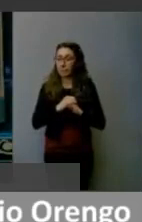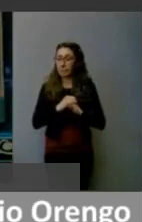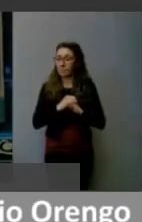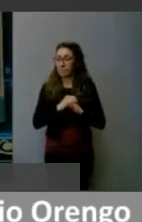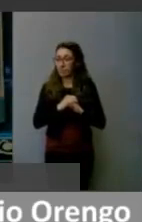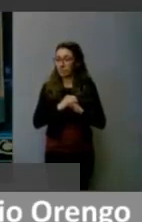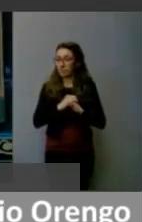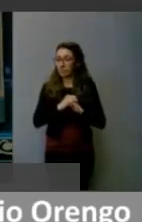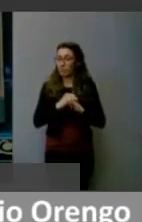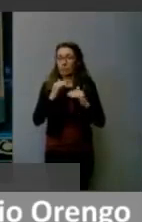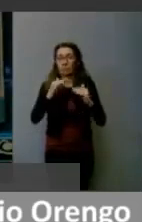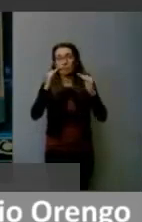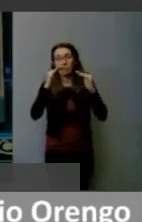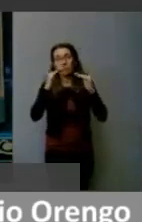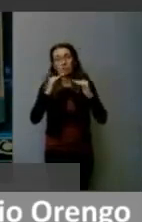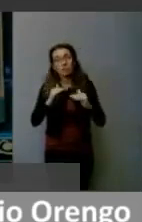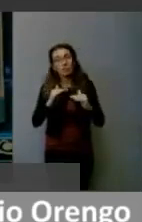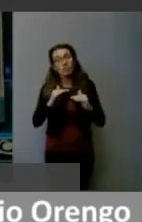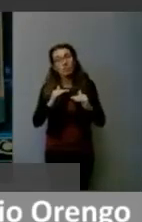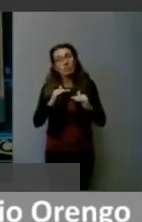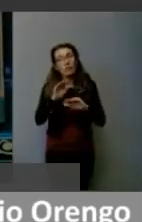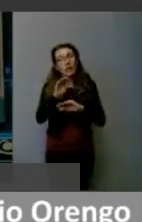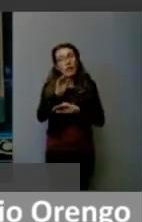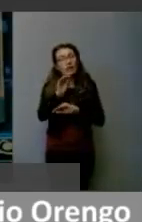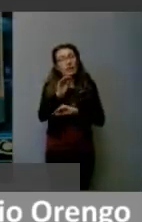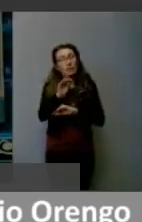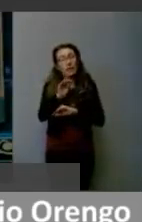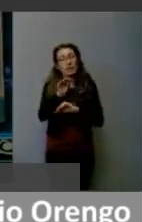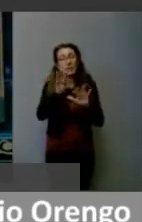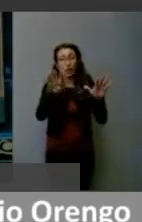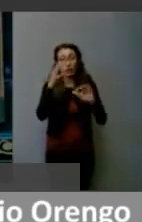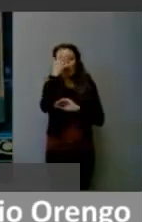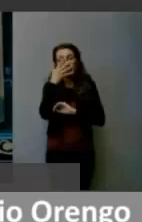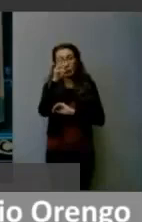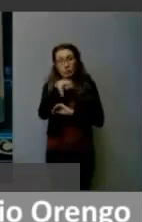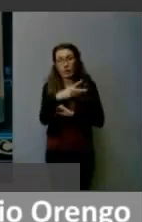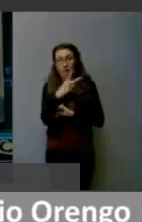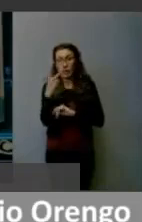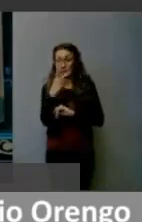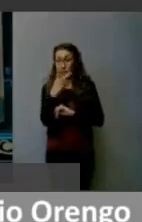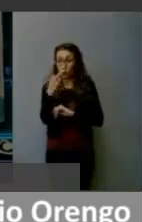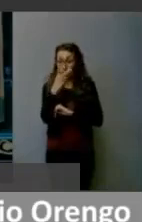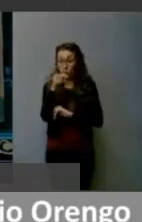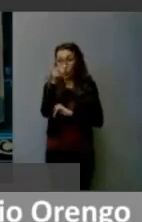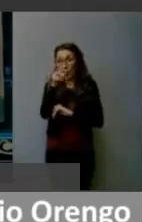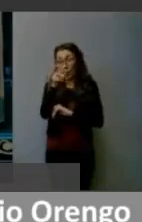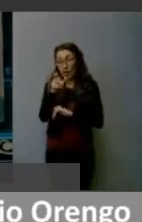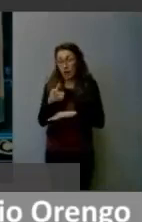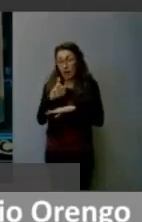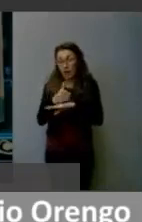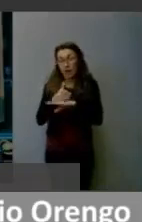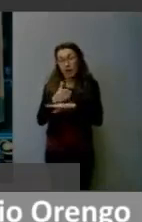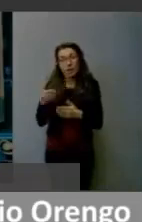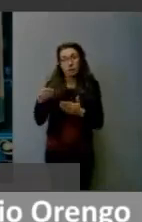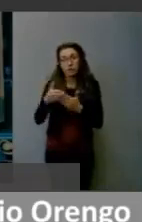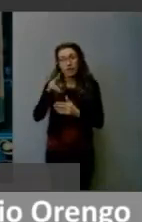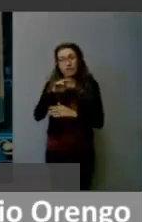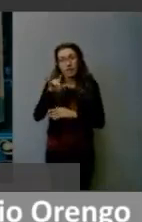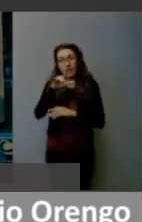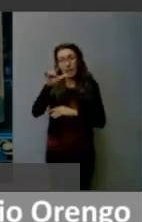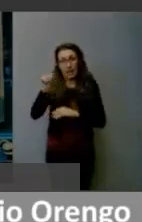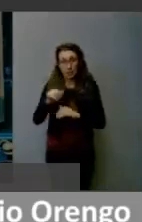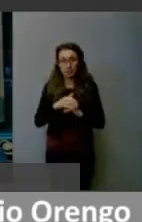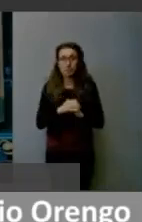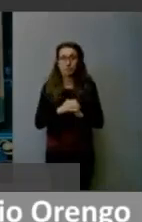Procediamo con l'interpellanza del 9 febbraio 2022. L'atto è presentato da Villa Claudio, riguarda